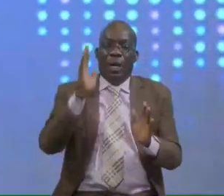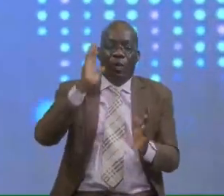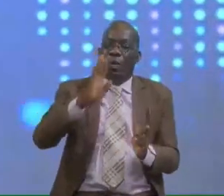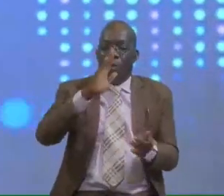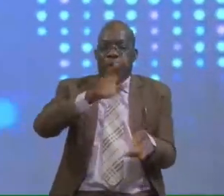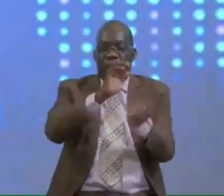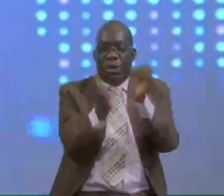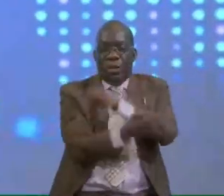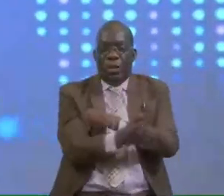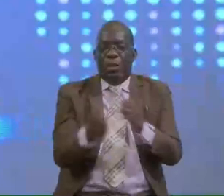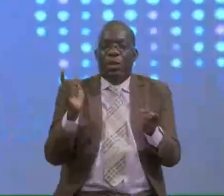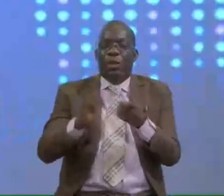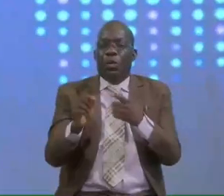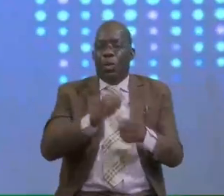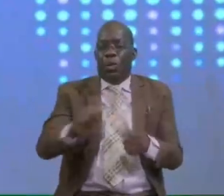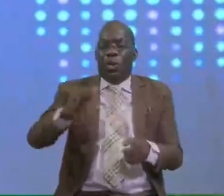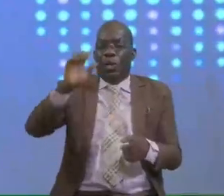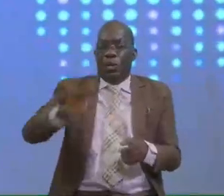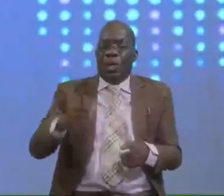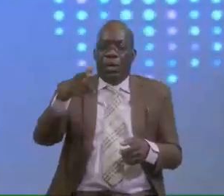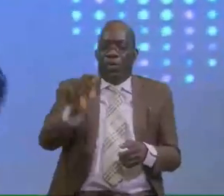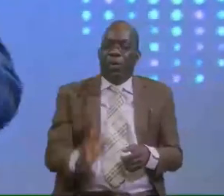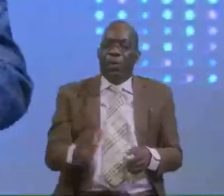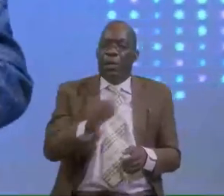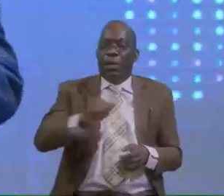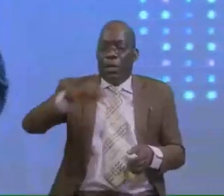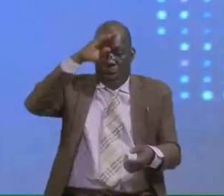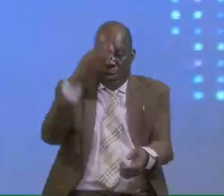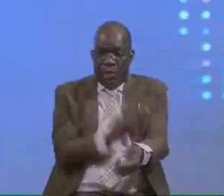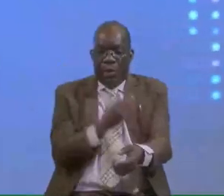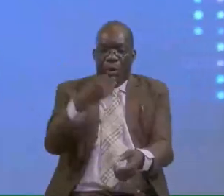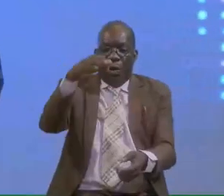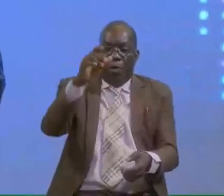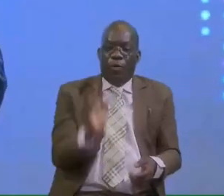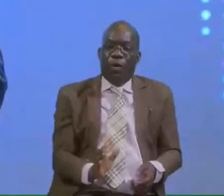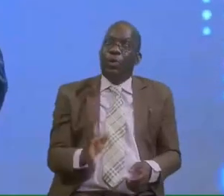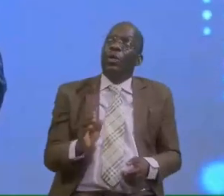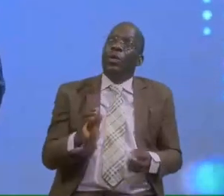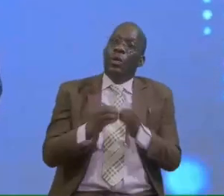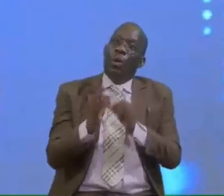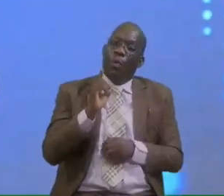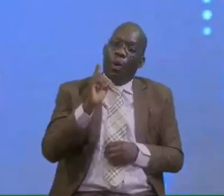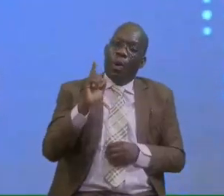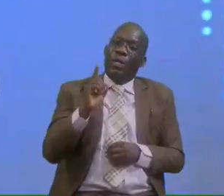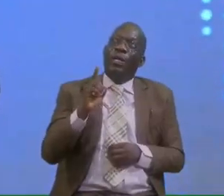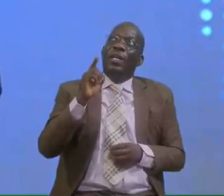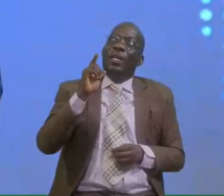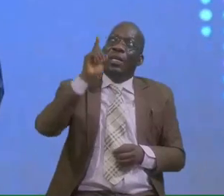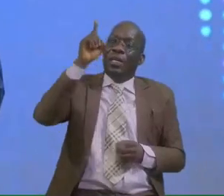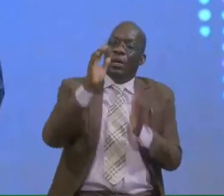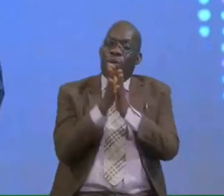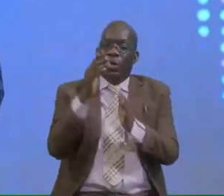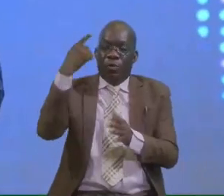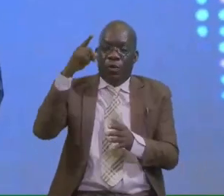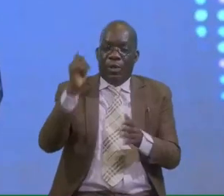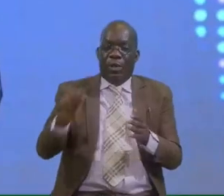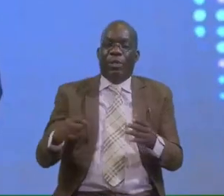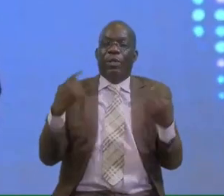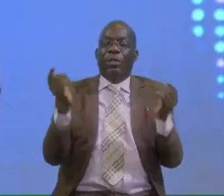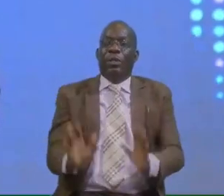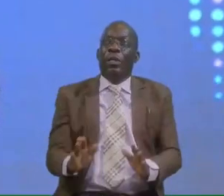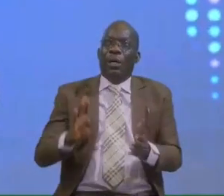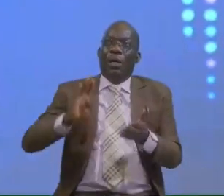devienne enfant de Dieu. Un fils de Dieu, premièrement, il prie pour les pécheurs. Pardonne